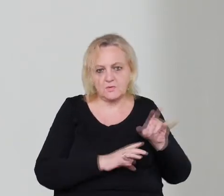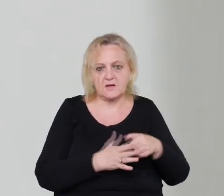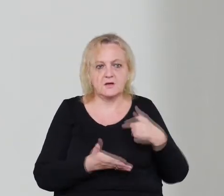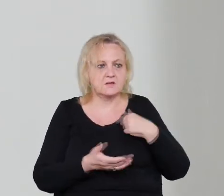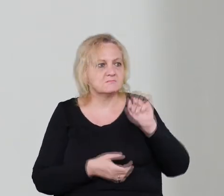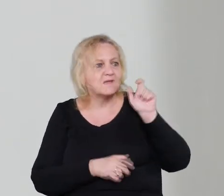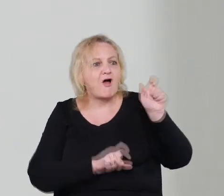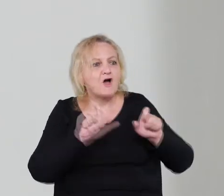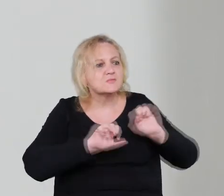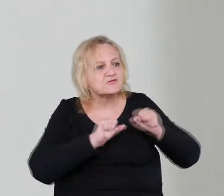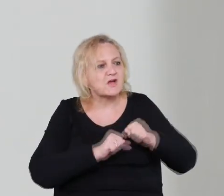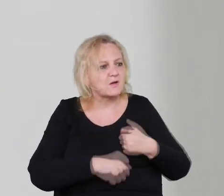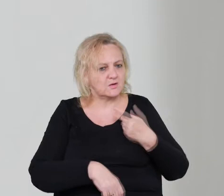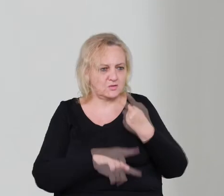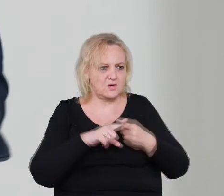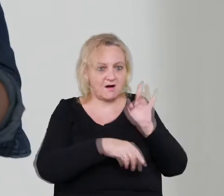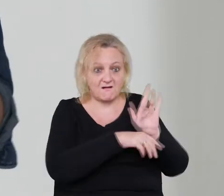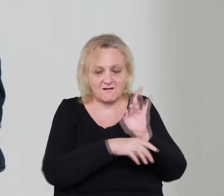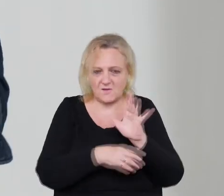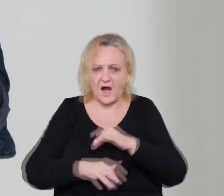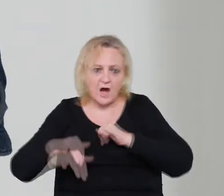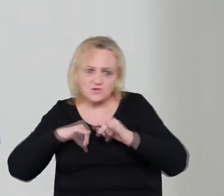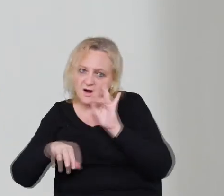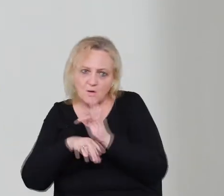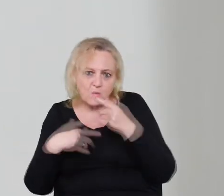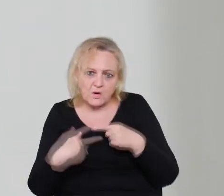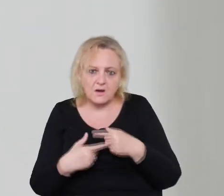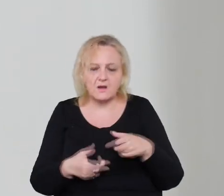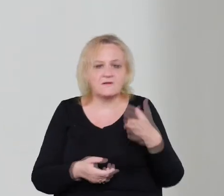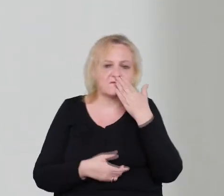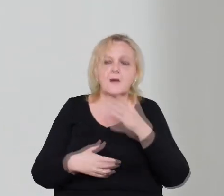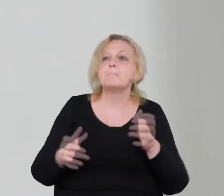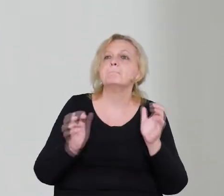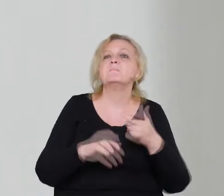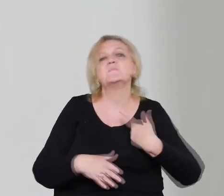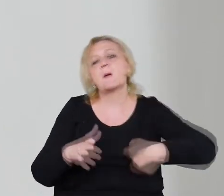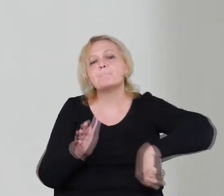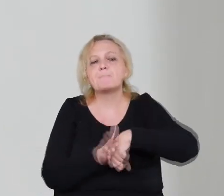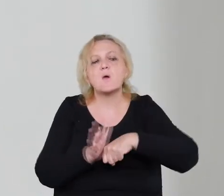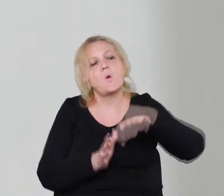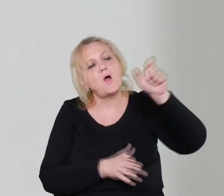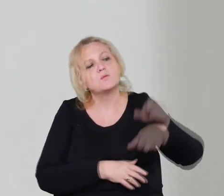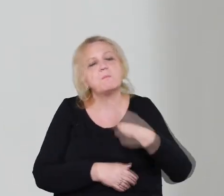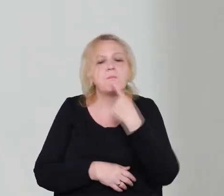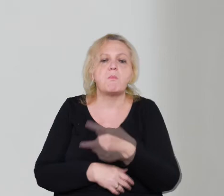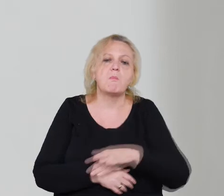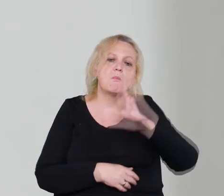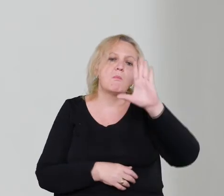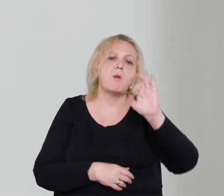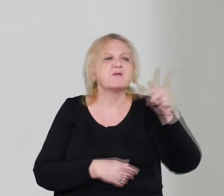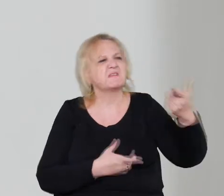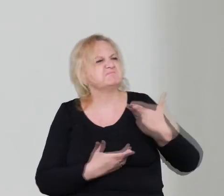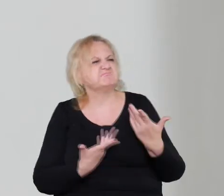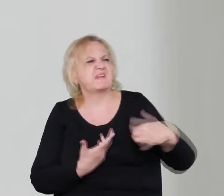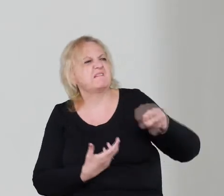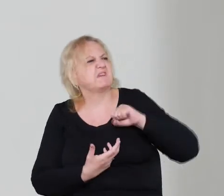skrytykowała działaczy testy ktoś by wyszedł jakiś piłkarz i powiedział że Boniek jest niefajny